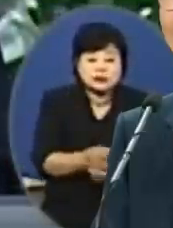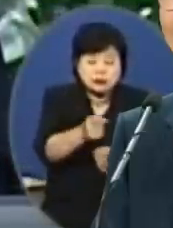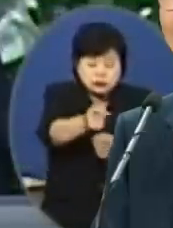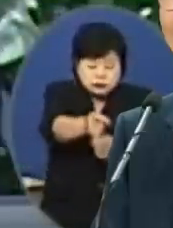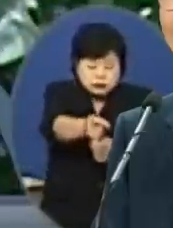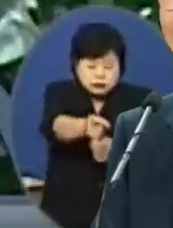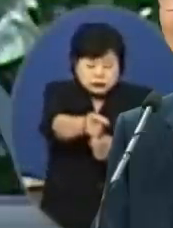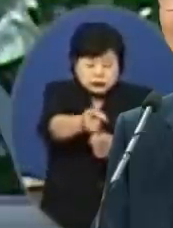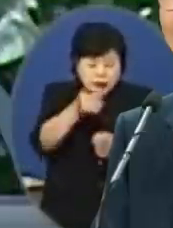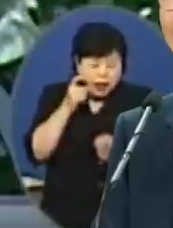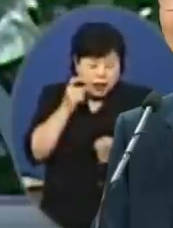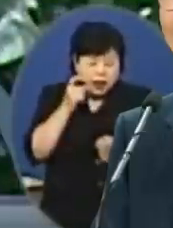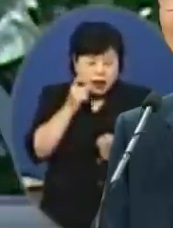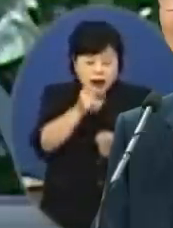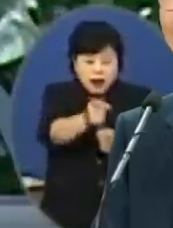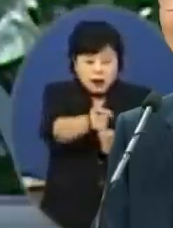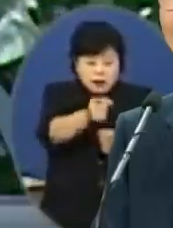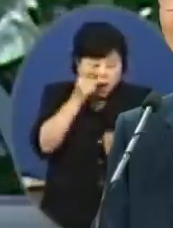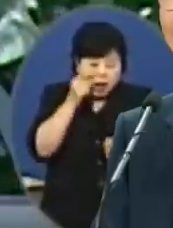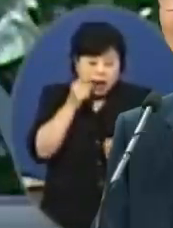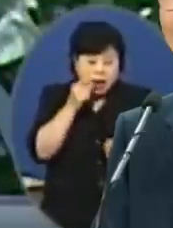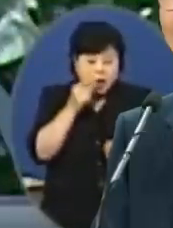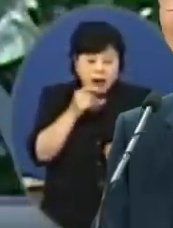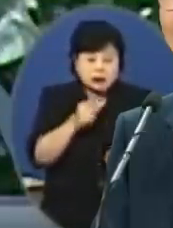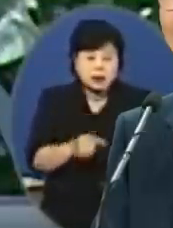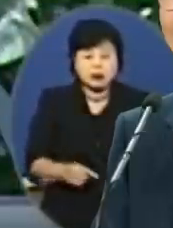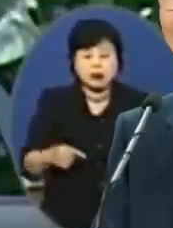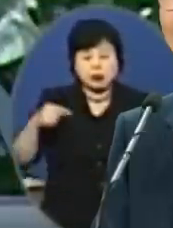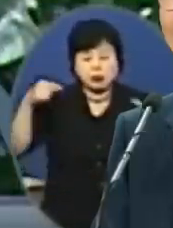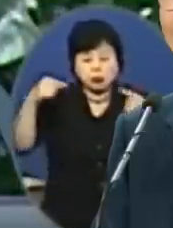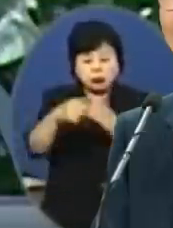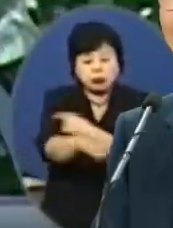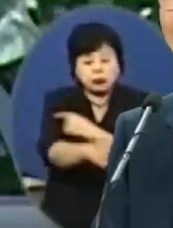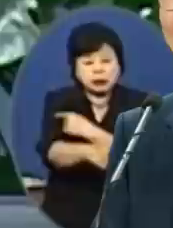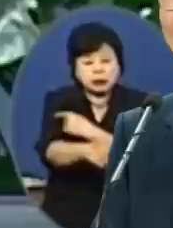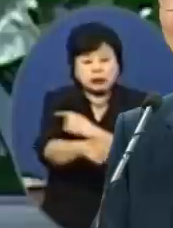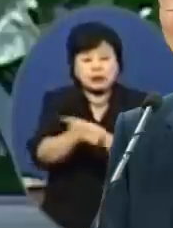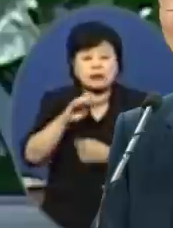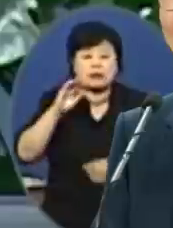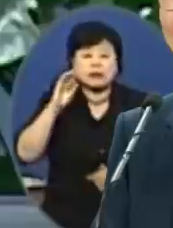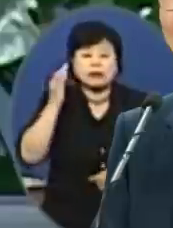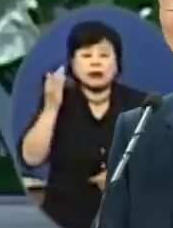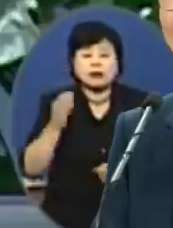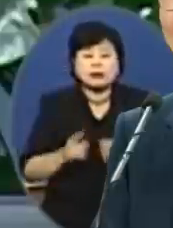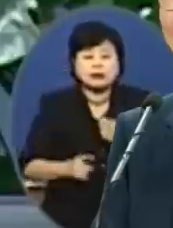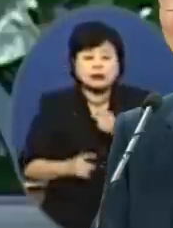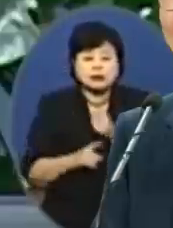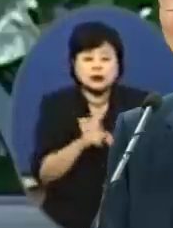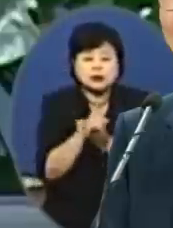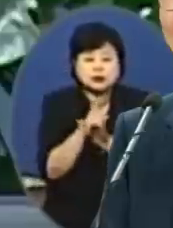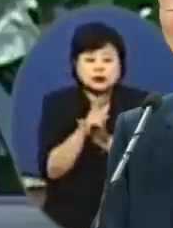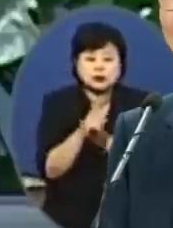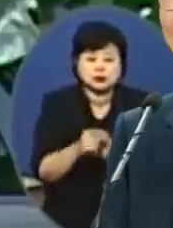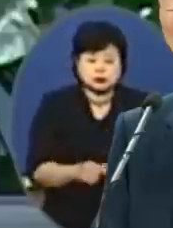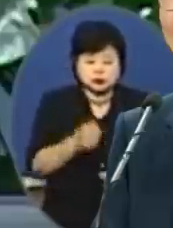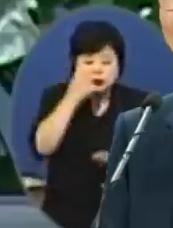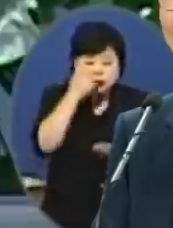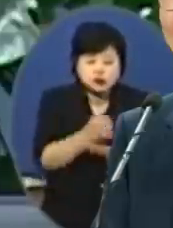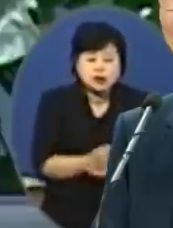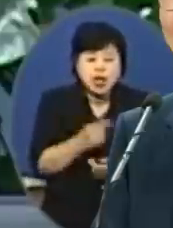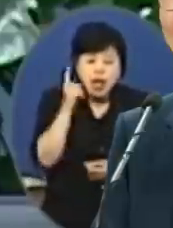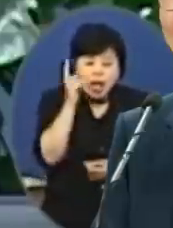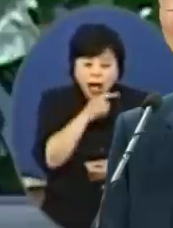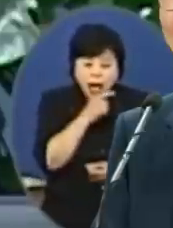화살을 관역을 향해 쏘았는데 관역을 맞추지 않냐고 빗나간 것을 말하는 것입니다. 죄라는